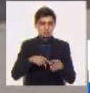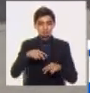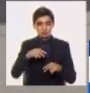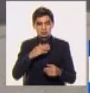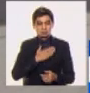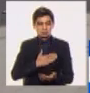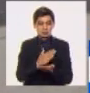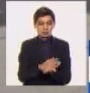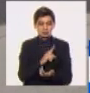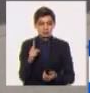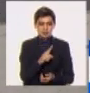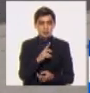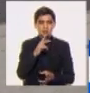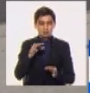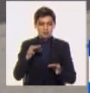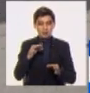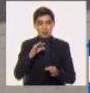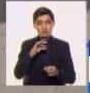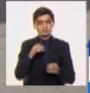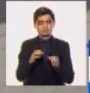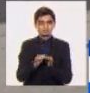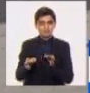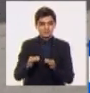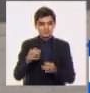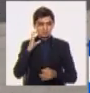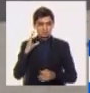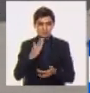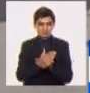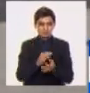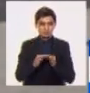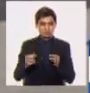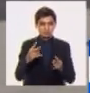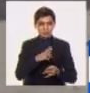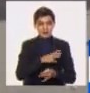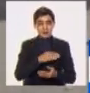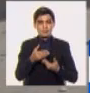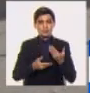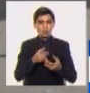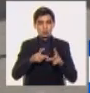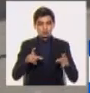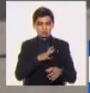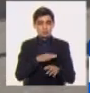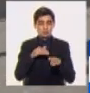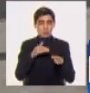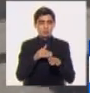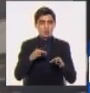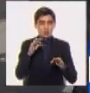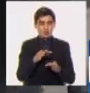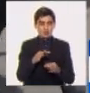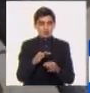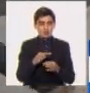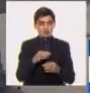проходят. Но социальную дистанцию, конечно, не все соблюдают. В отличие от пешеходов, пробки здесь образовались